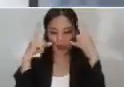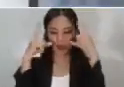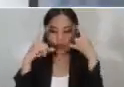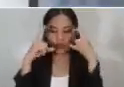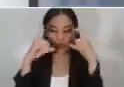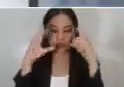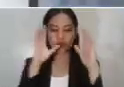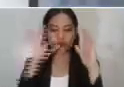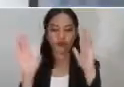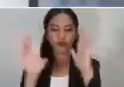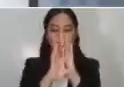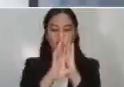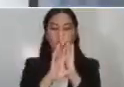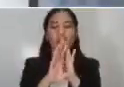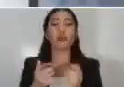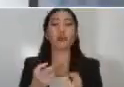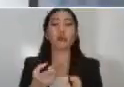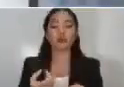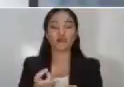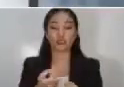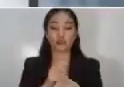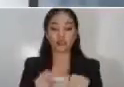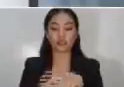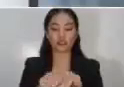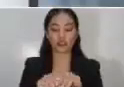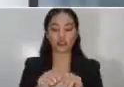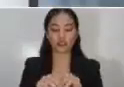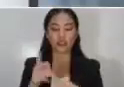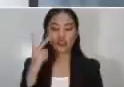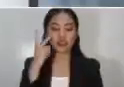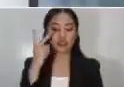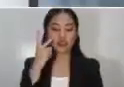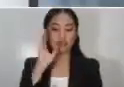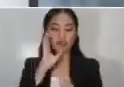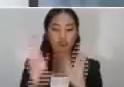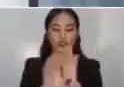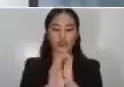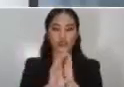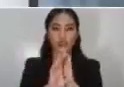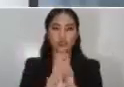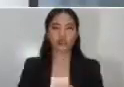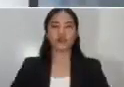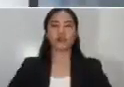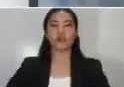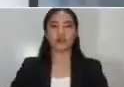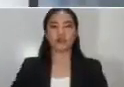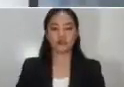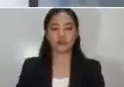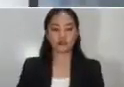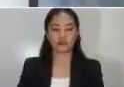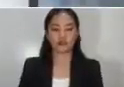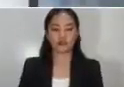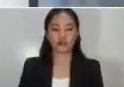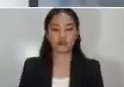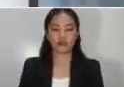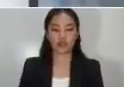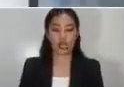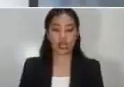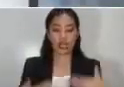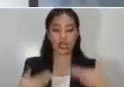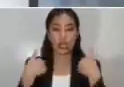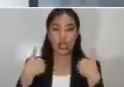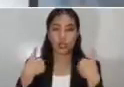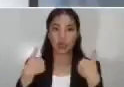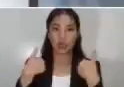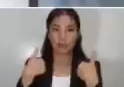no shadow day sa mga lugar ng Pampanga, Bulacan, Tarlac at Nueva Ecija. Sa May 4, araw ng Martes,